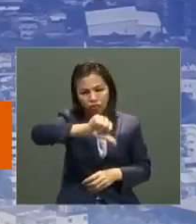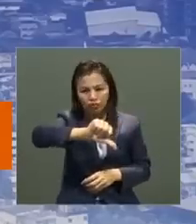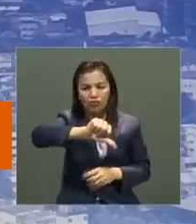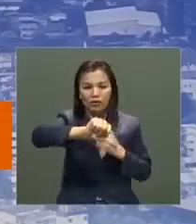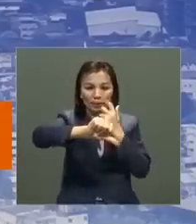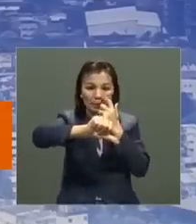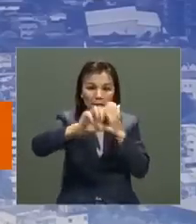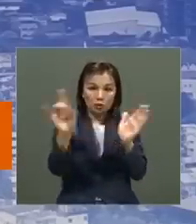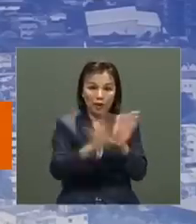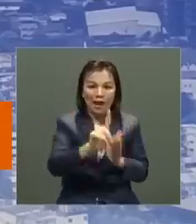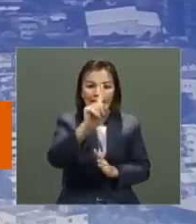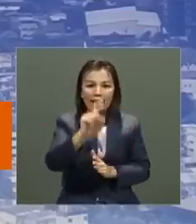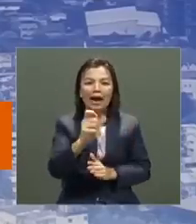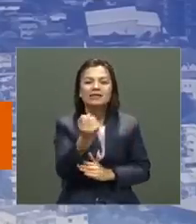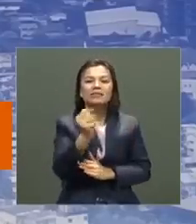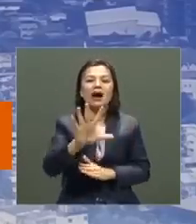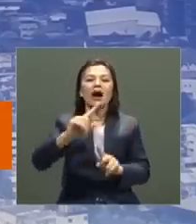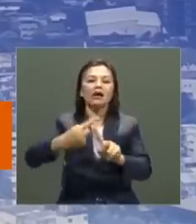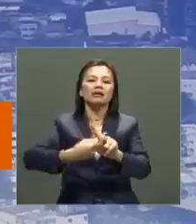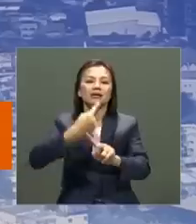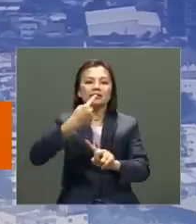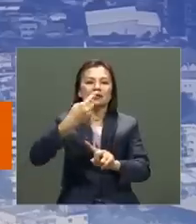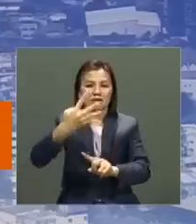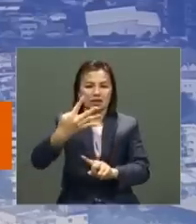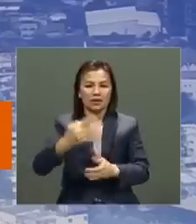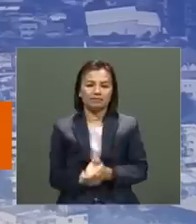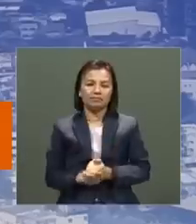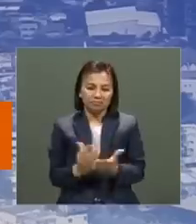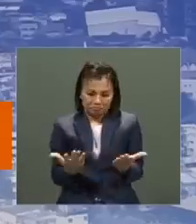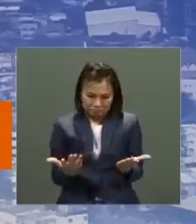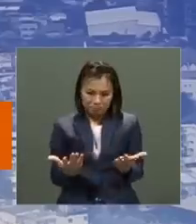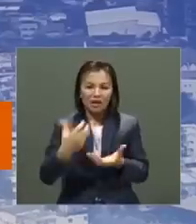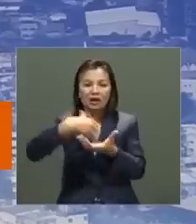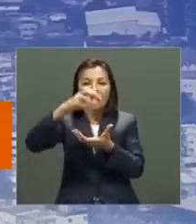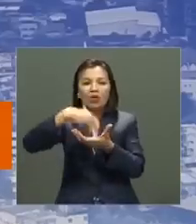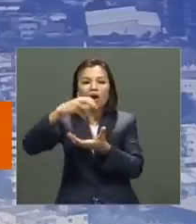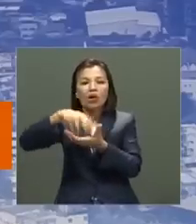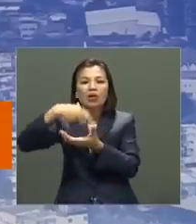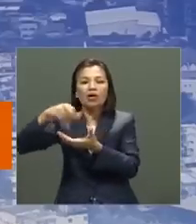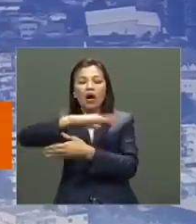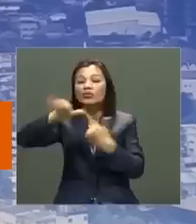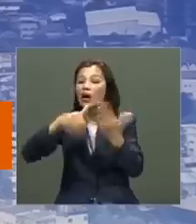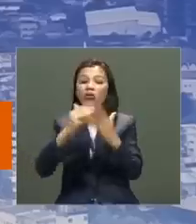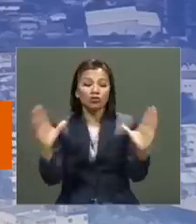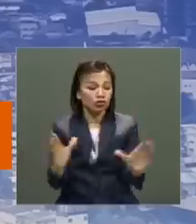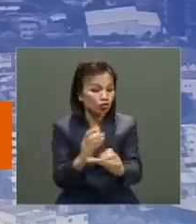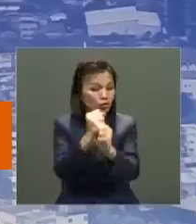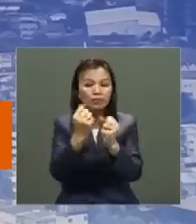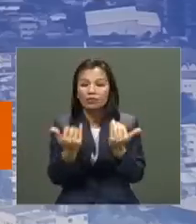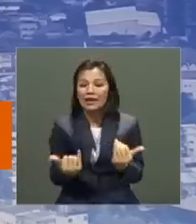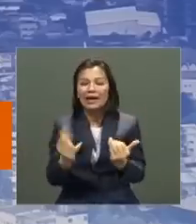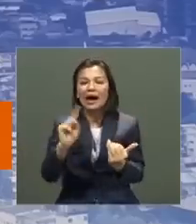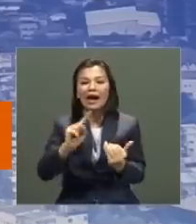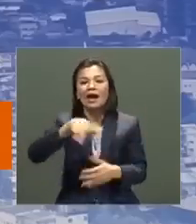เสียชีวิตในวันที่ 15เมษายนสิ่งที่ต้องพูดเพื่อนนำระบอบในและรายละเอียดทั้งหมด